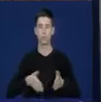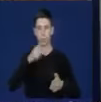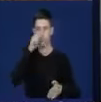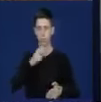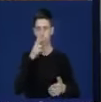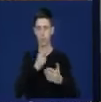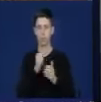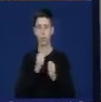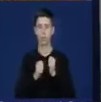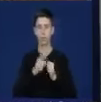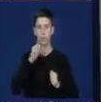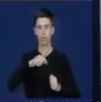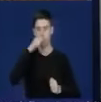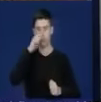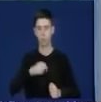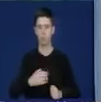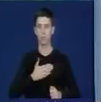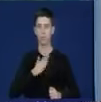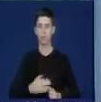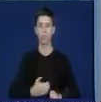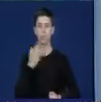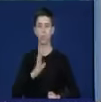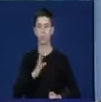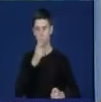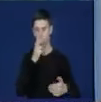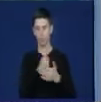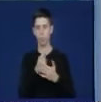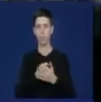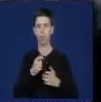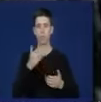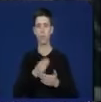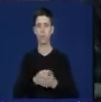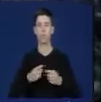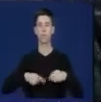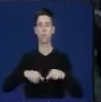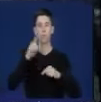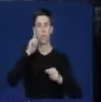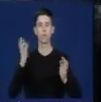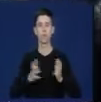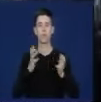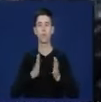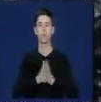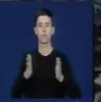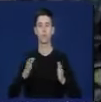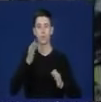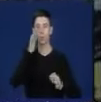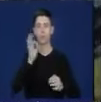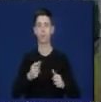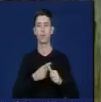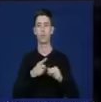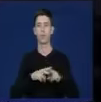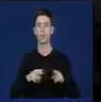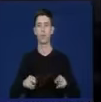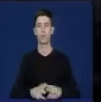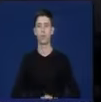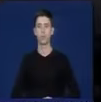addımında ölüm olduğunu bilsə də geri çəkilməz vətən naminə irəli atılardı. İgid kəşfiyyatçının peşəsi kimi həyat devizi də başqa idi.